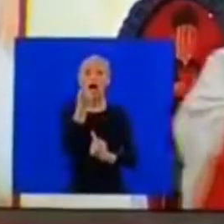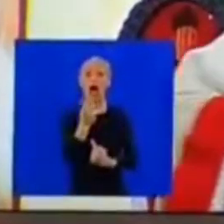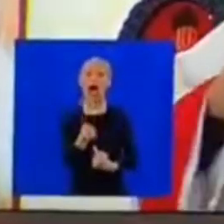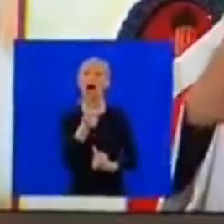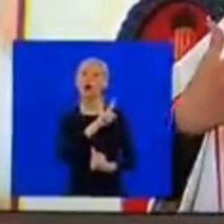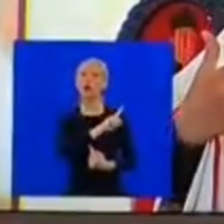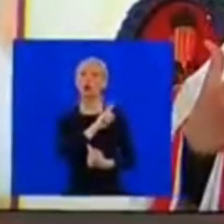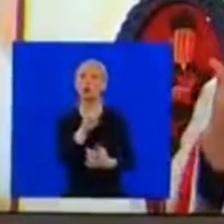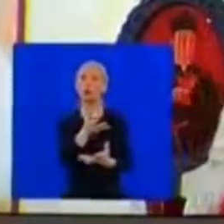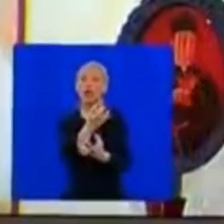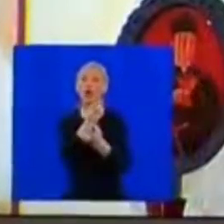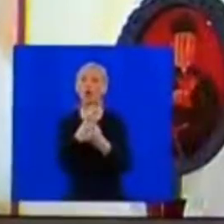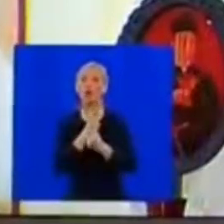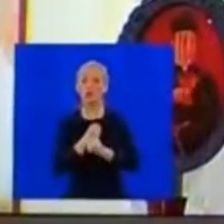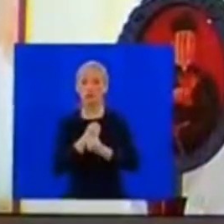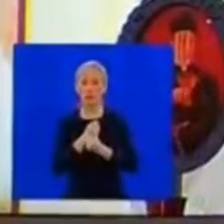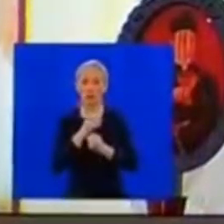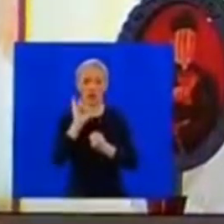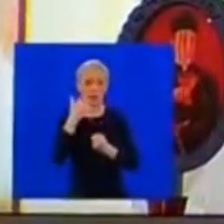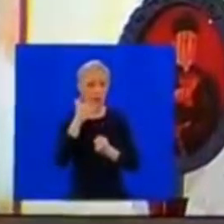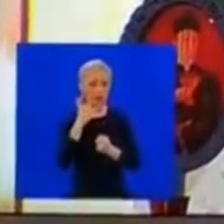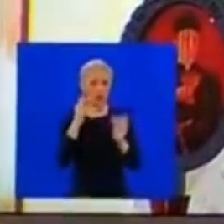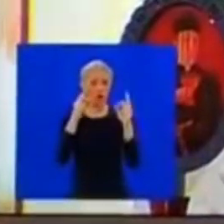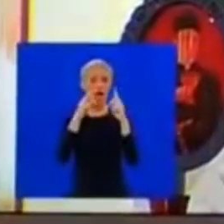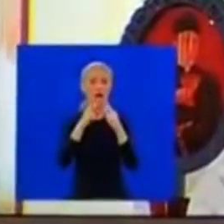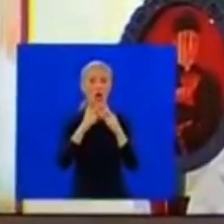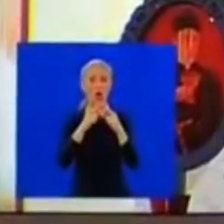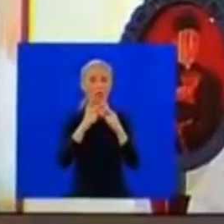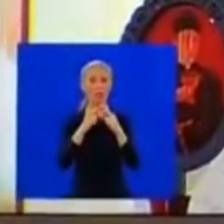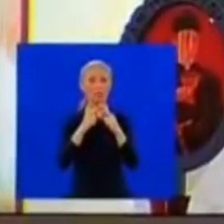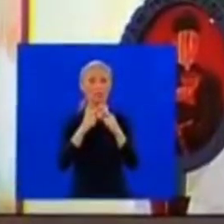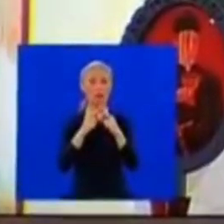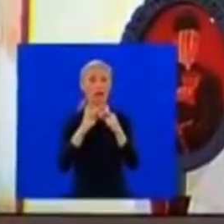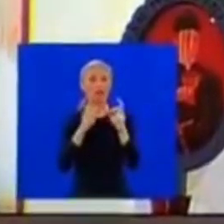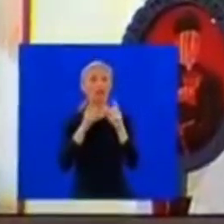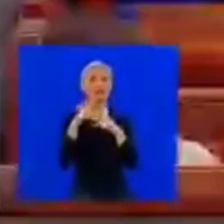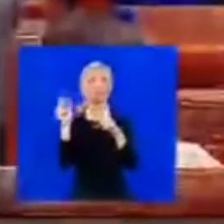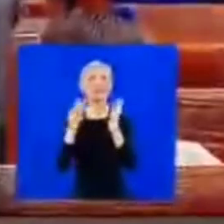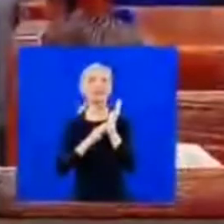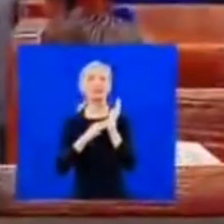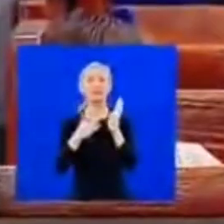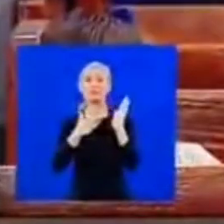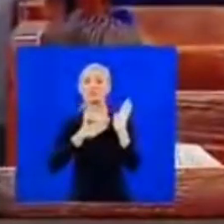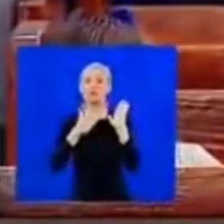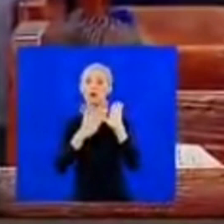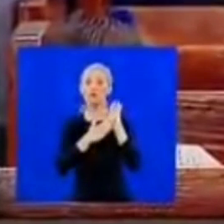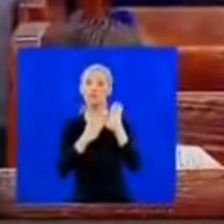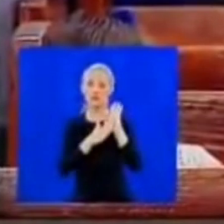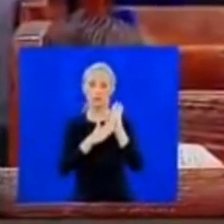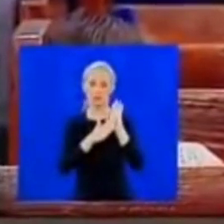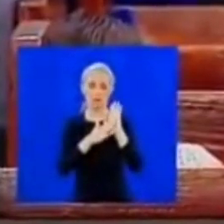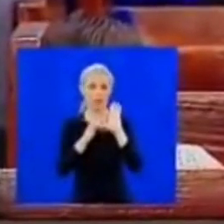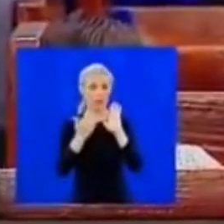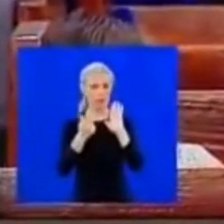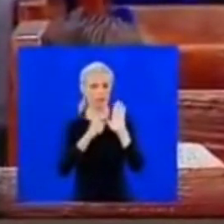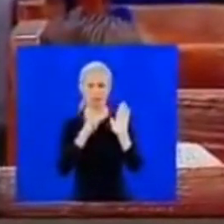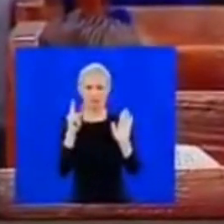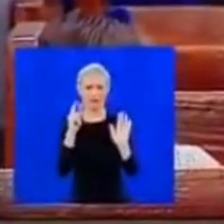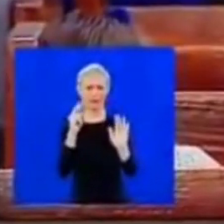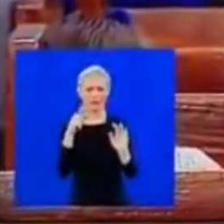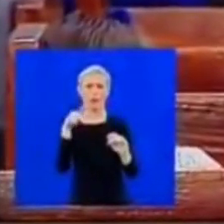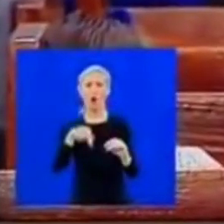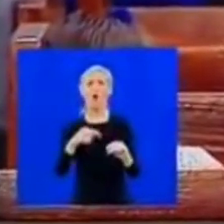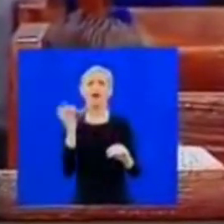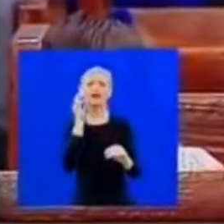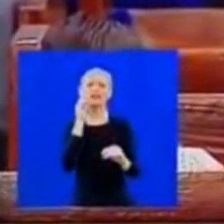uzmemo blaženog Alojzija za svoj primjer. Jer ne radi se samo o ovoj krizi